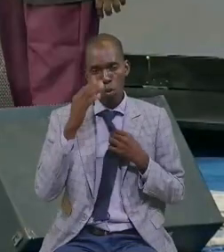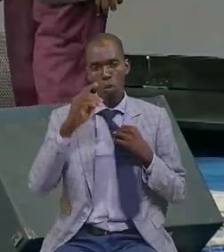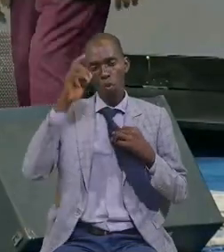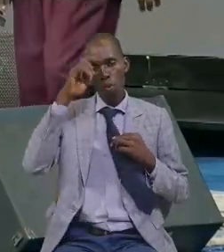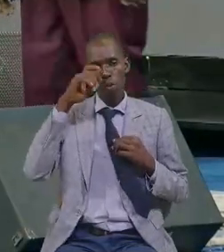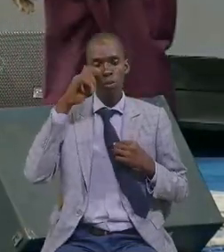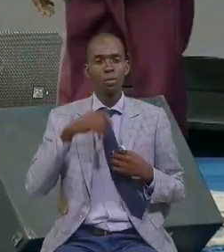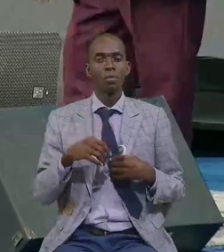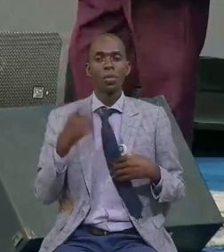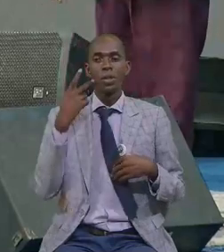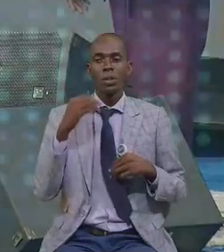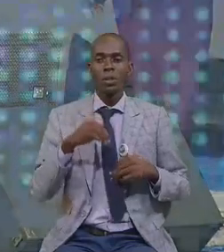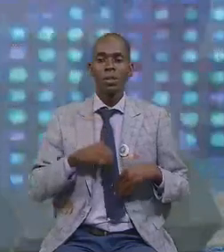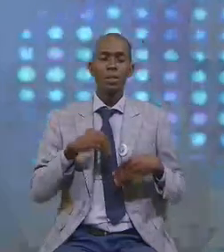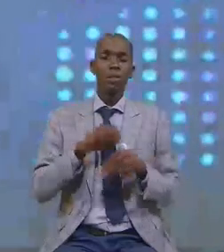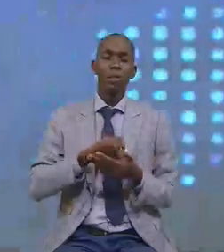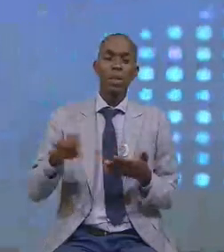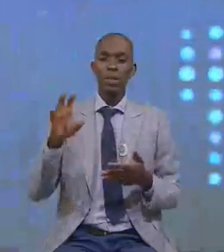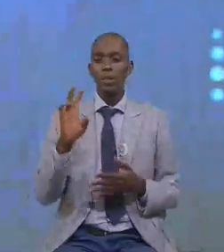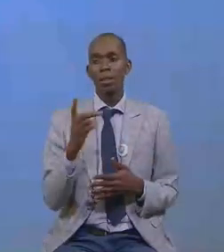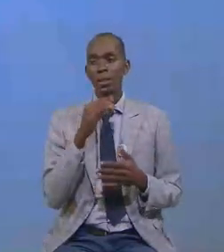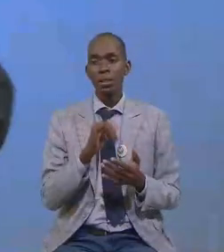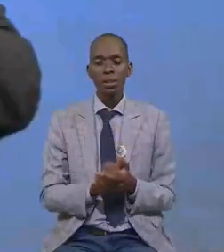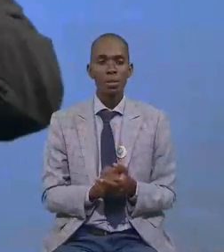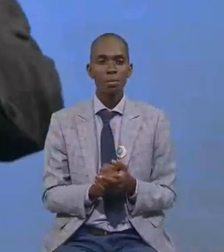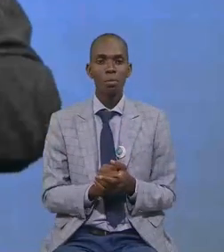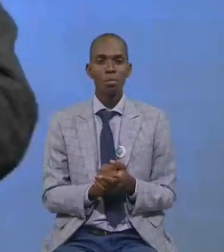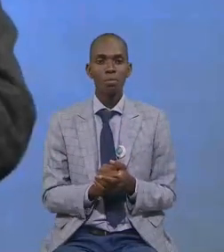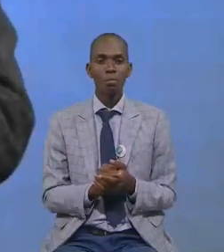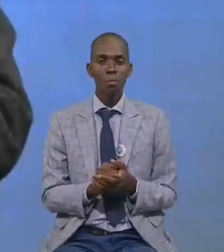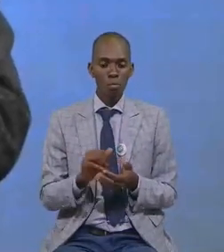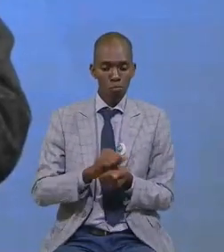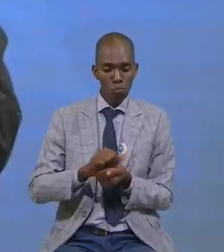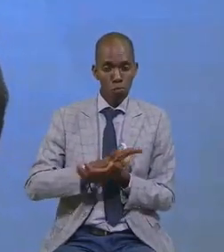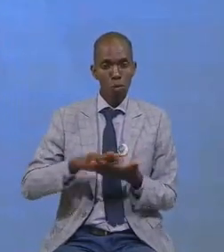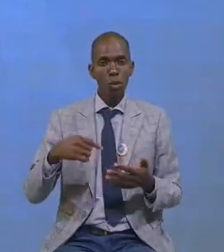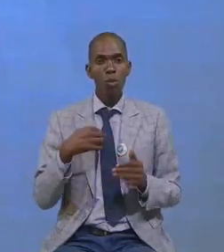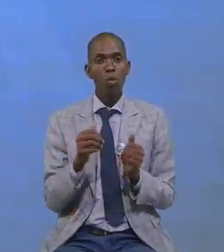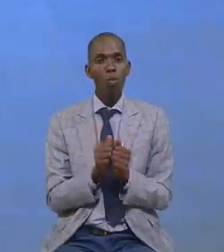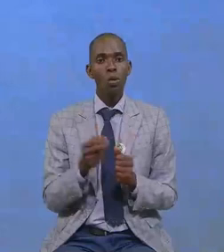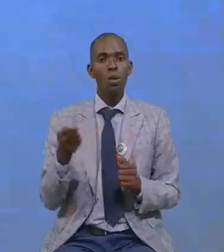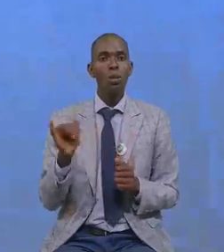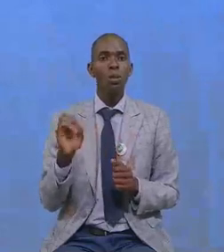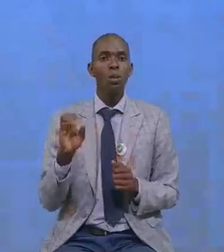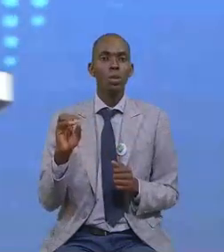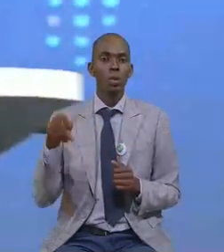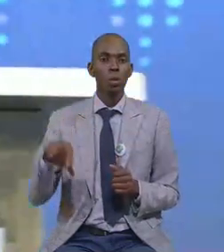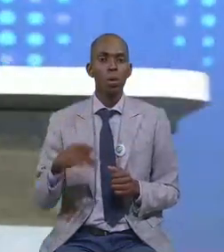fais donc pénétrer la sagesse au-dedans de moi. 9. Purifie-moi avec l'hysope, je serai pur.